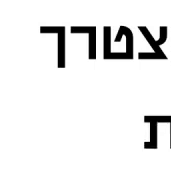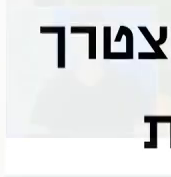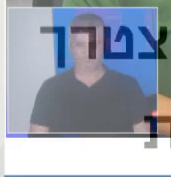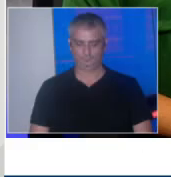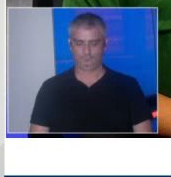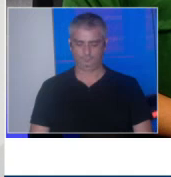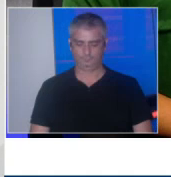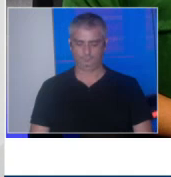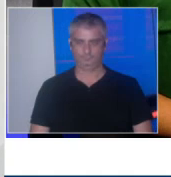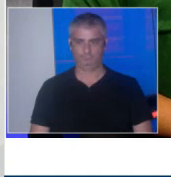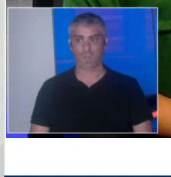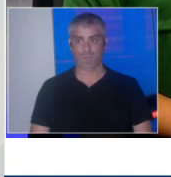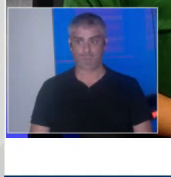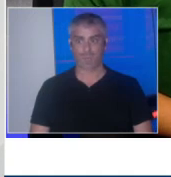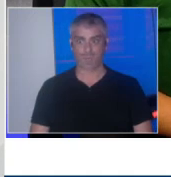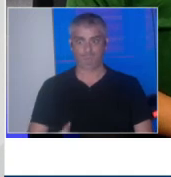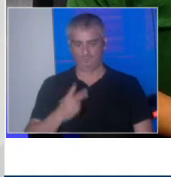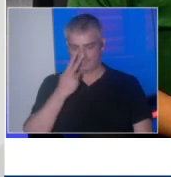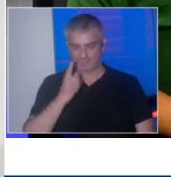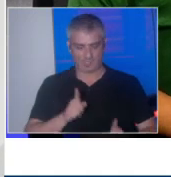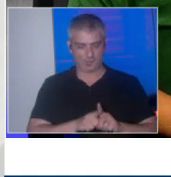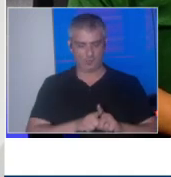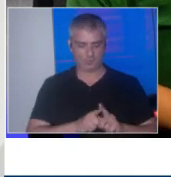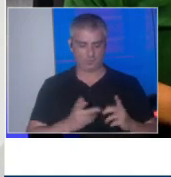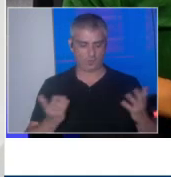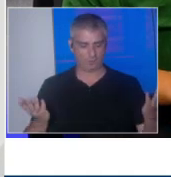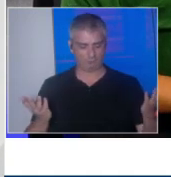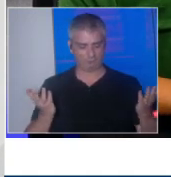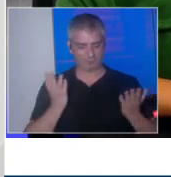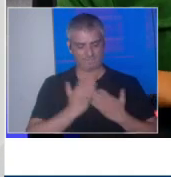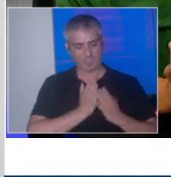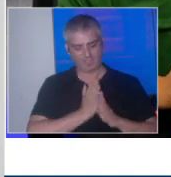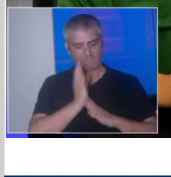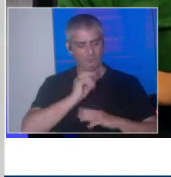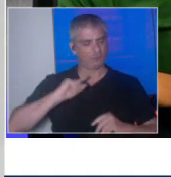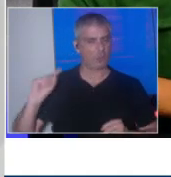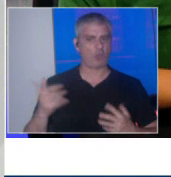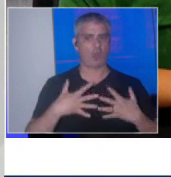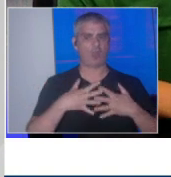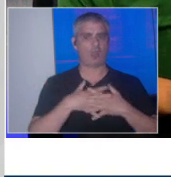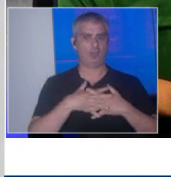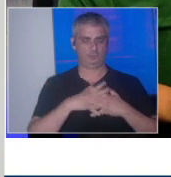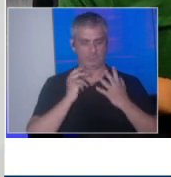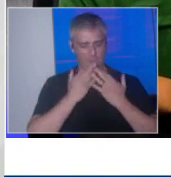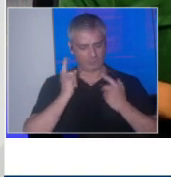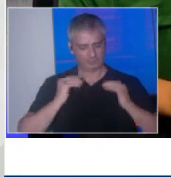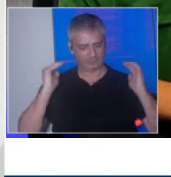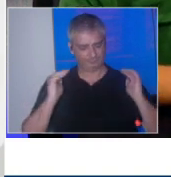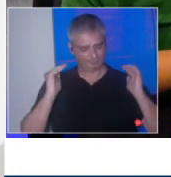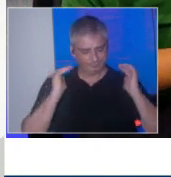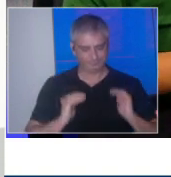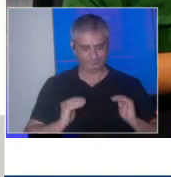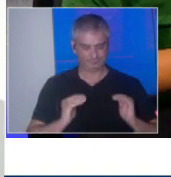שופטים. זה, נו, זה נראה כאילו זה כבר הולך ונהיה הכיוון של כל הקואליציה הזאת. ברור שצריך להוריד את